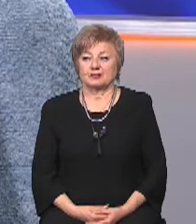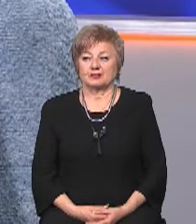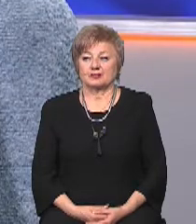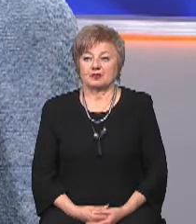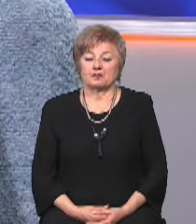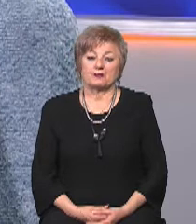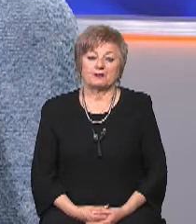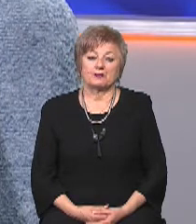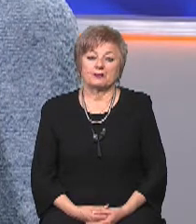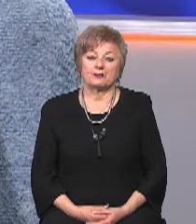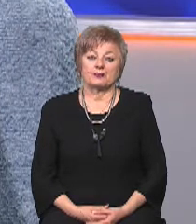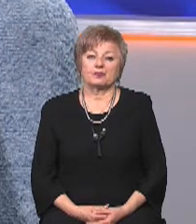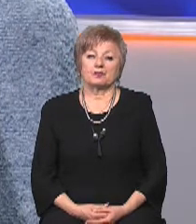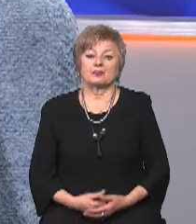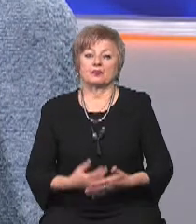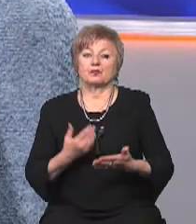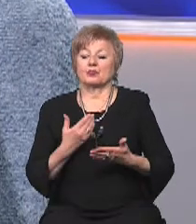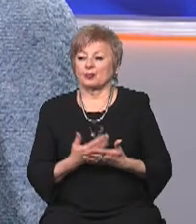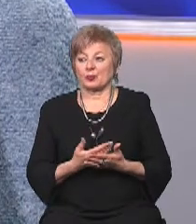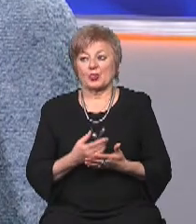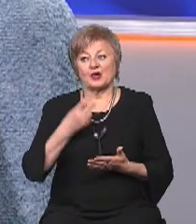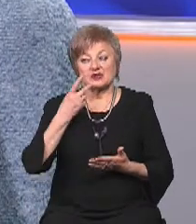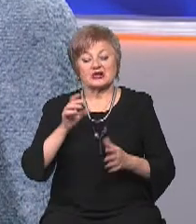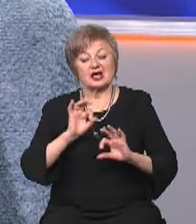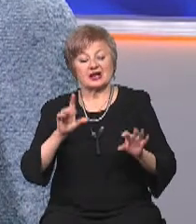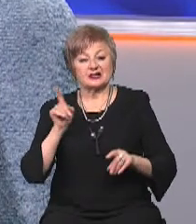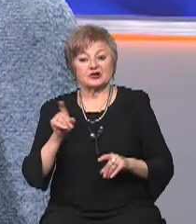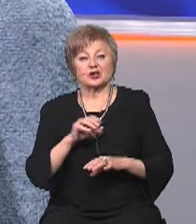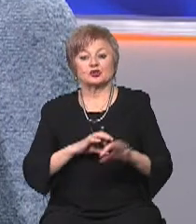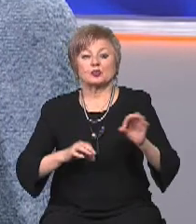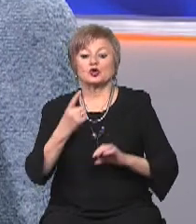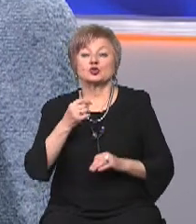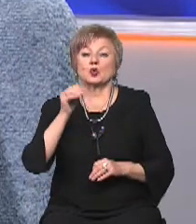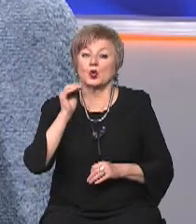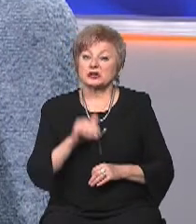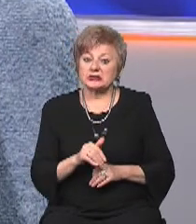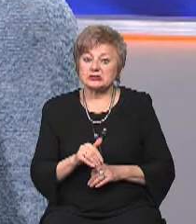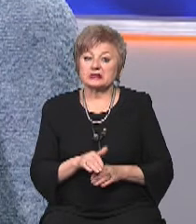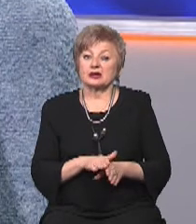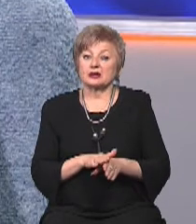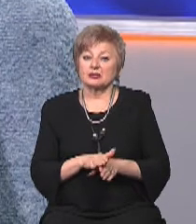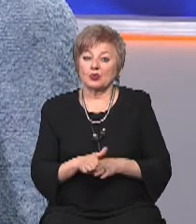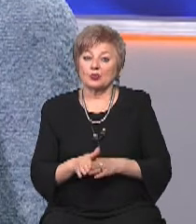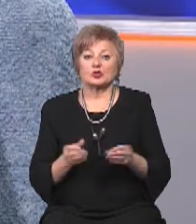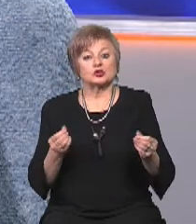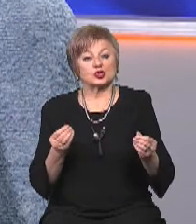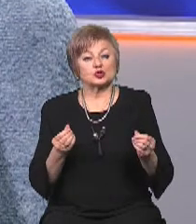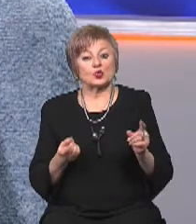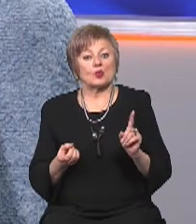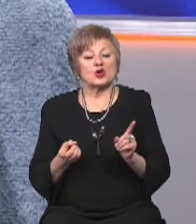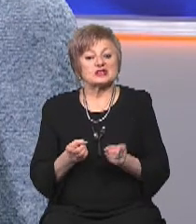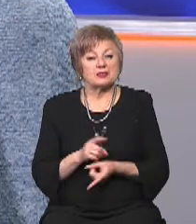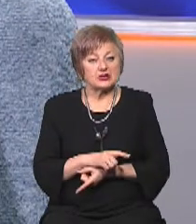Пані Катерино, пані Оксана у сюжеті зазначила, що проект не був 100 тисяч, але на етапі реалізації ця сума може